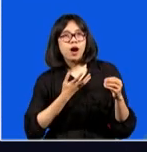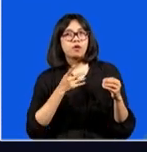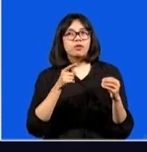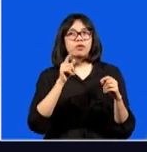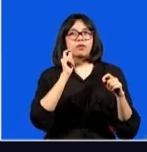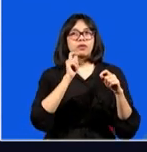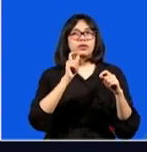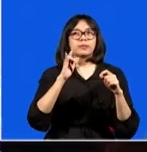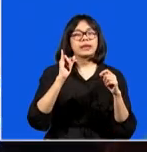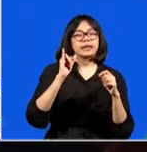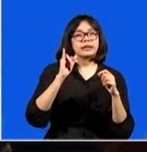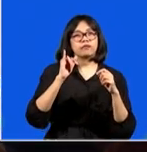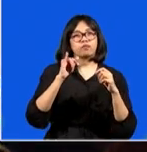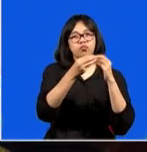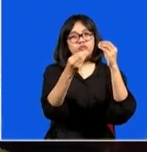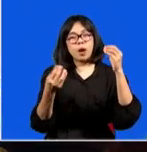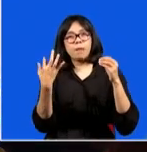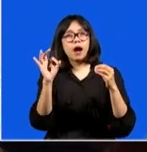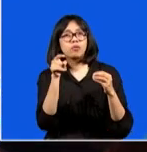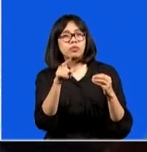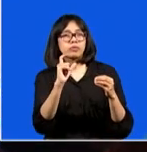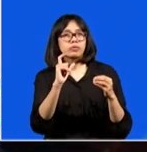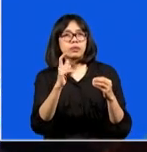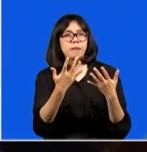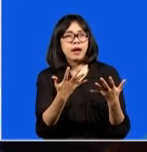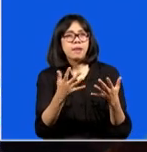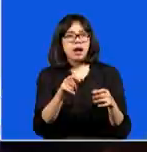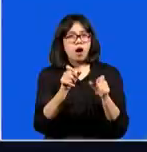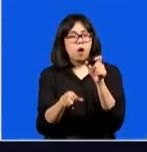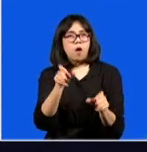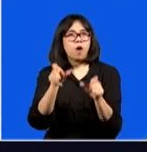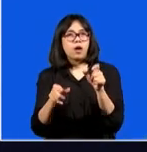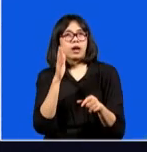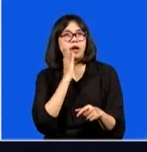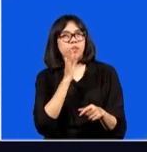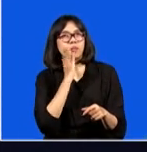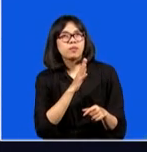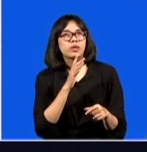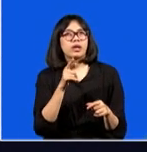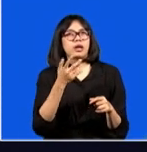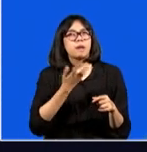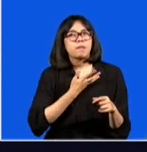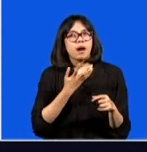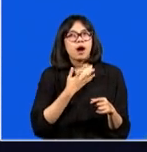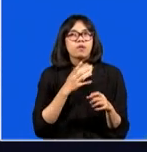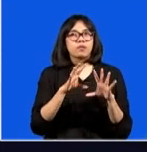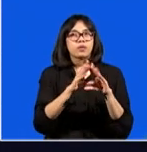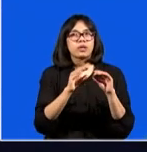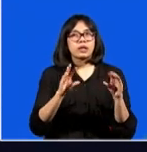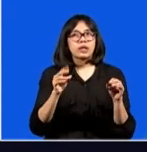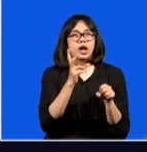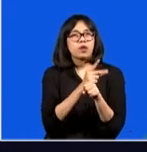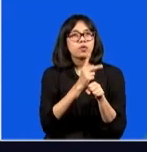macam darah baru tapi apa sih perannya anak-anak muda di Sebayang yang yang menjadi guru dan